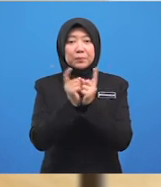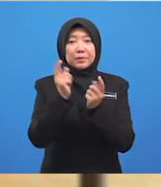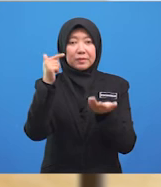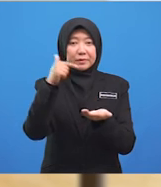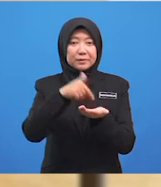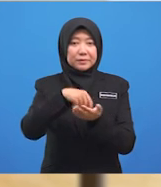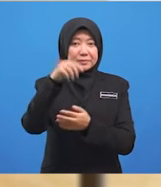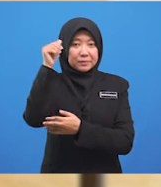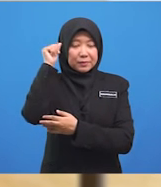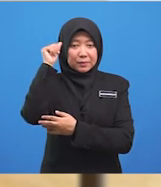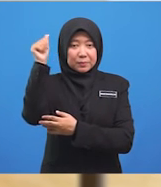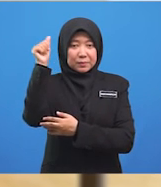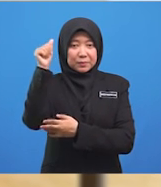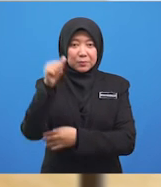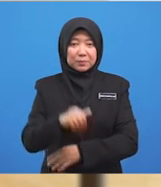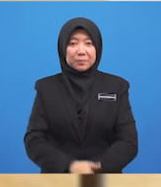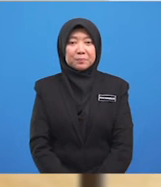jumpa lagi Assalamualaikum